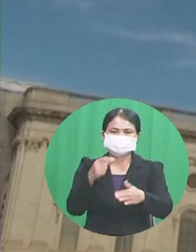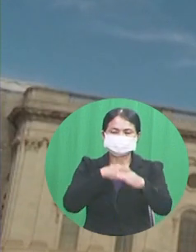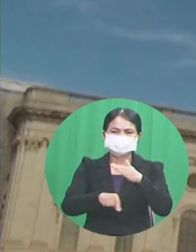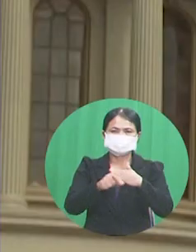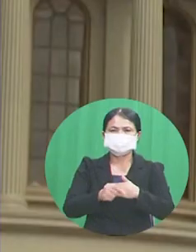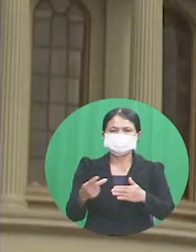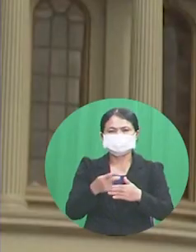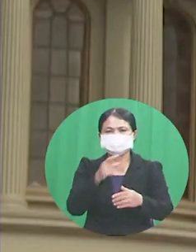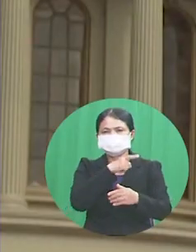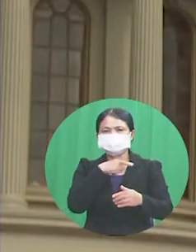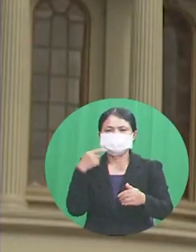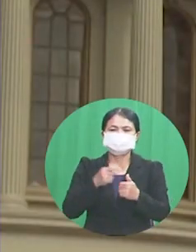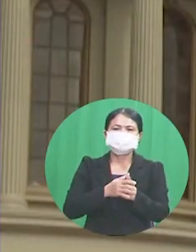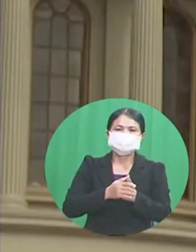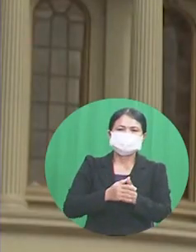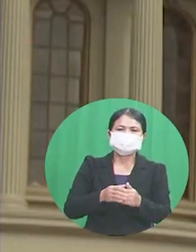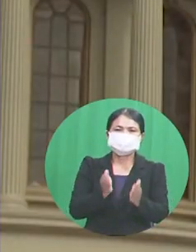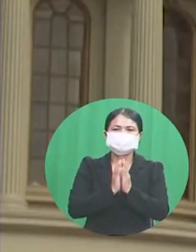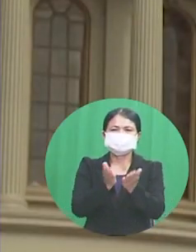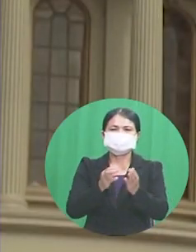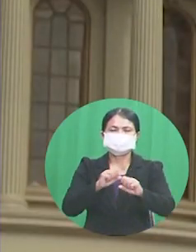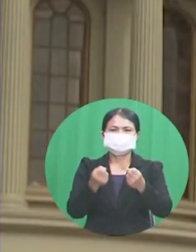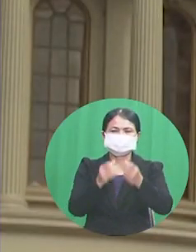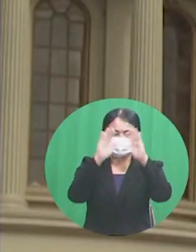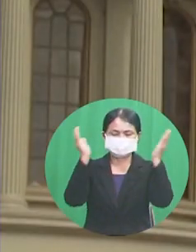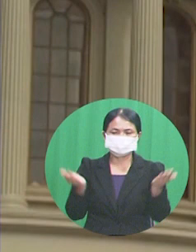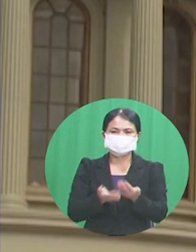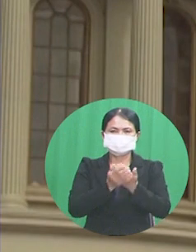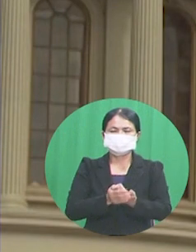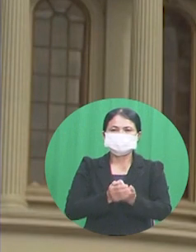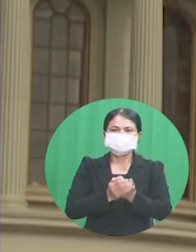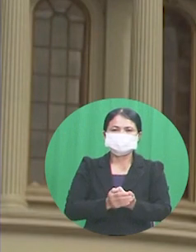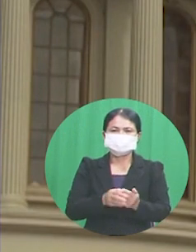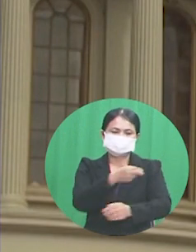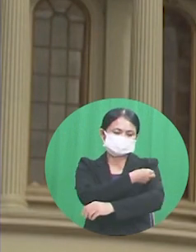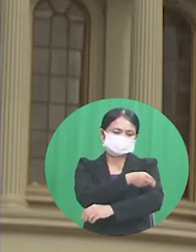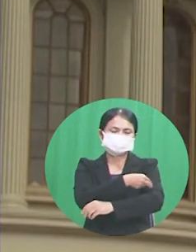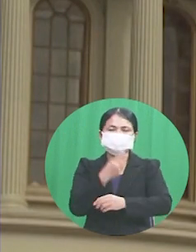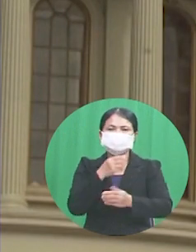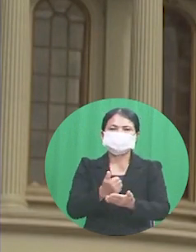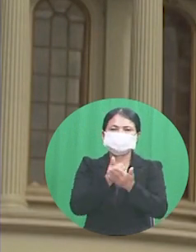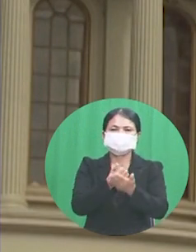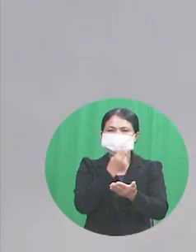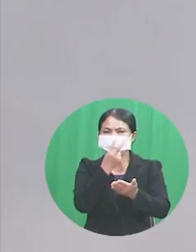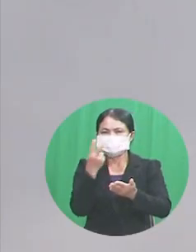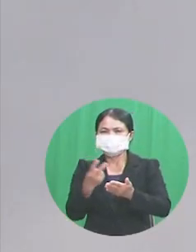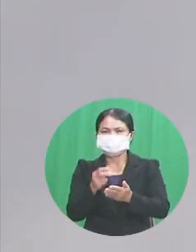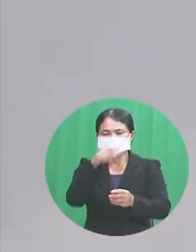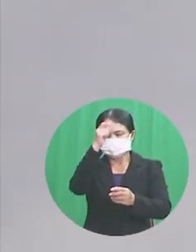ញពីភាគីរុស្ស៊ីហើយបានស្នើដល់អង្គការសហប្រជាជាតិនិងកាកបាទក្រហមឲ្យជួយស៊ើបអង្កេតចំ